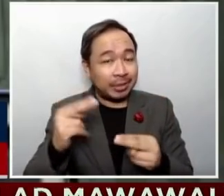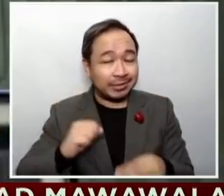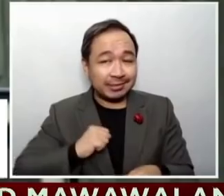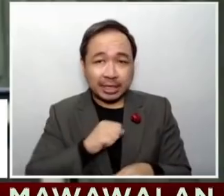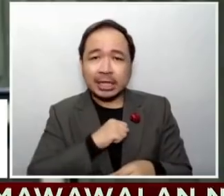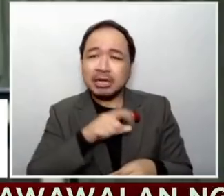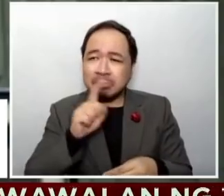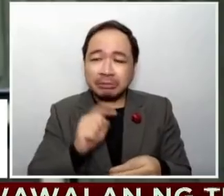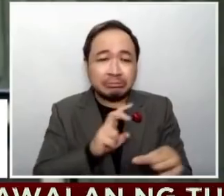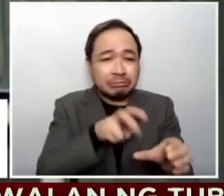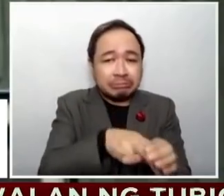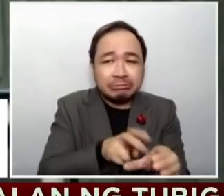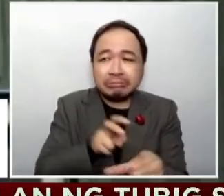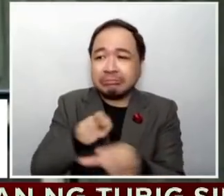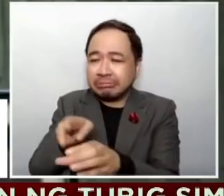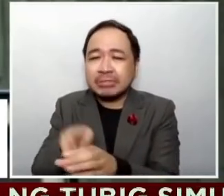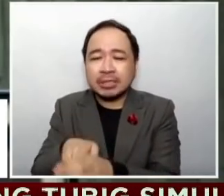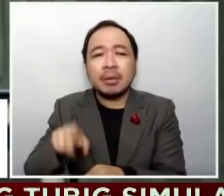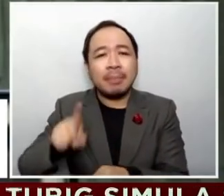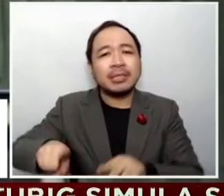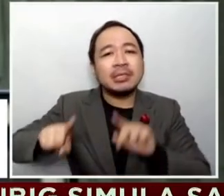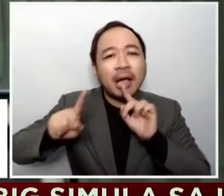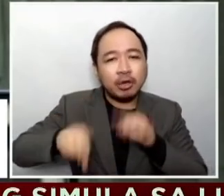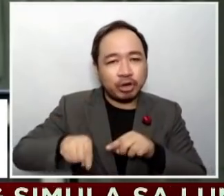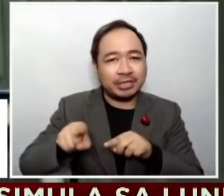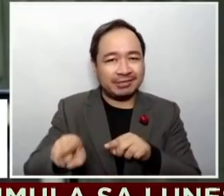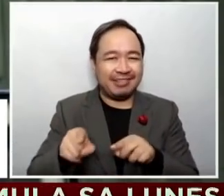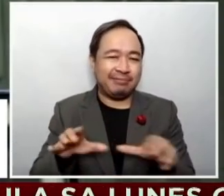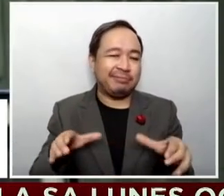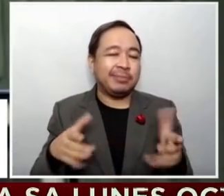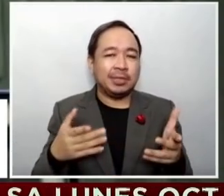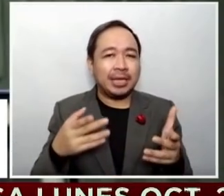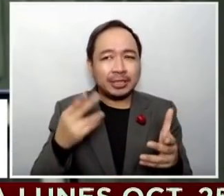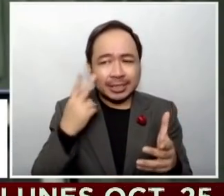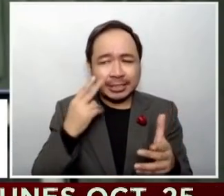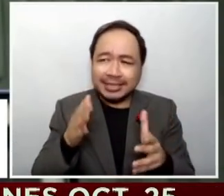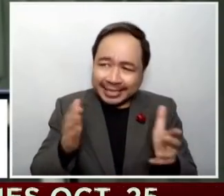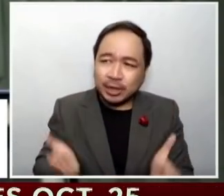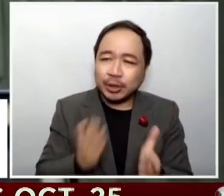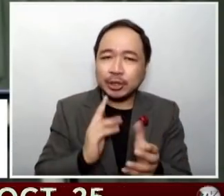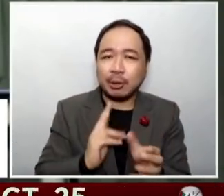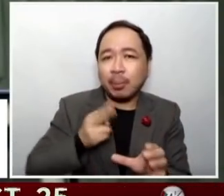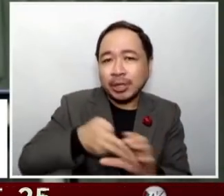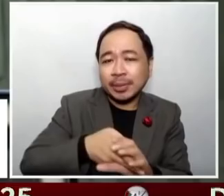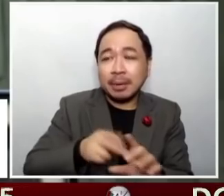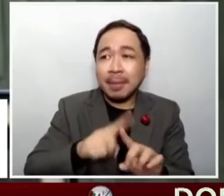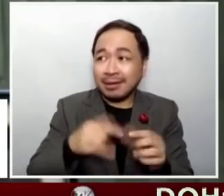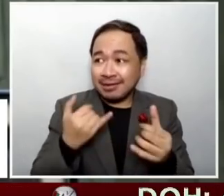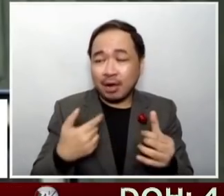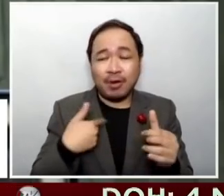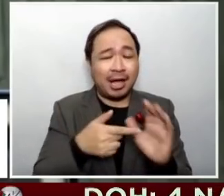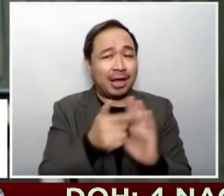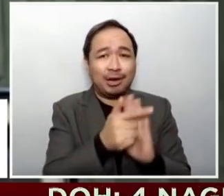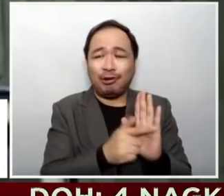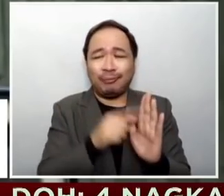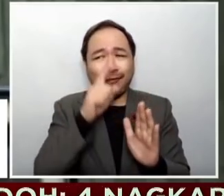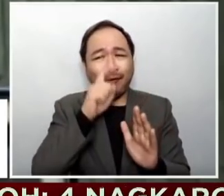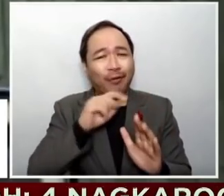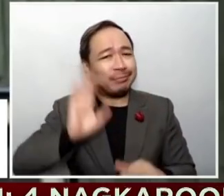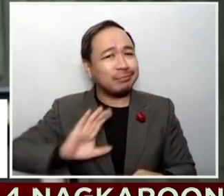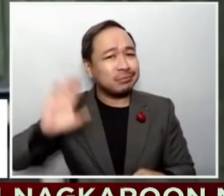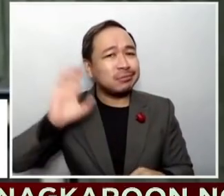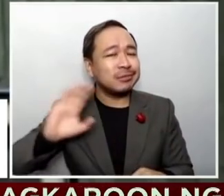and Congress. They should be encouraged to participate. But because of laws that are antiquated, ang dami pong batas